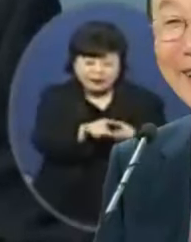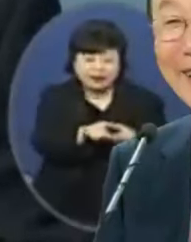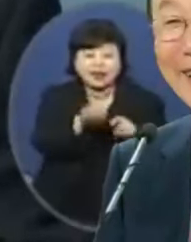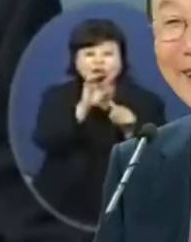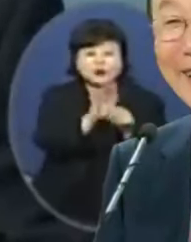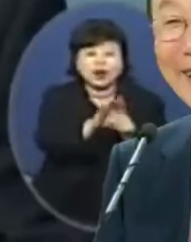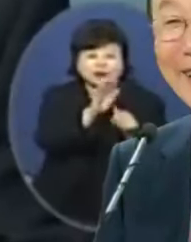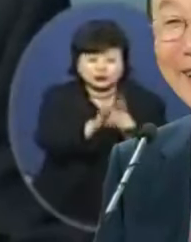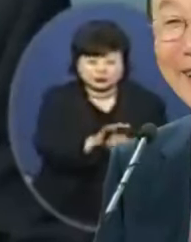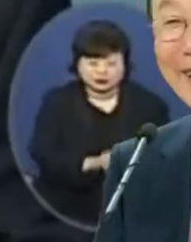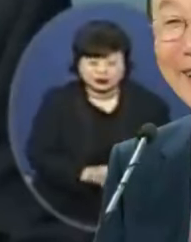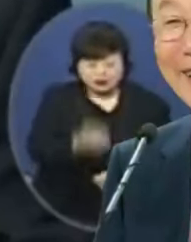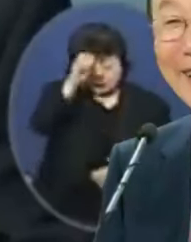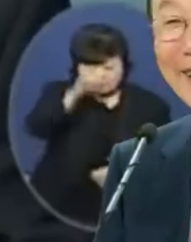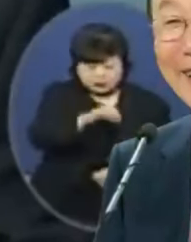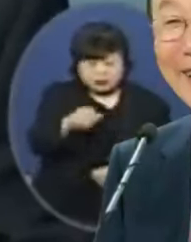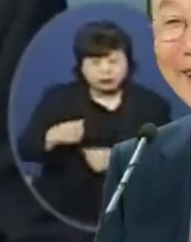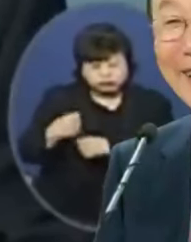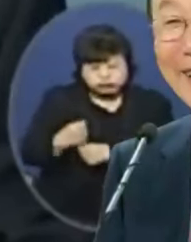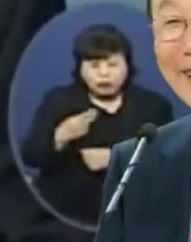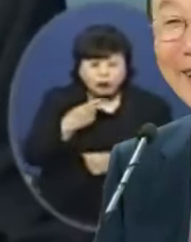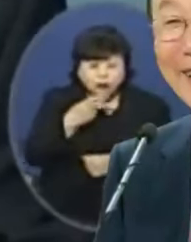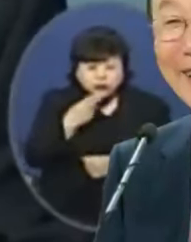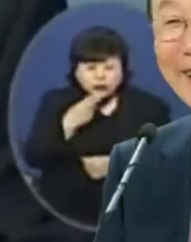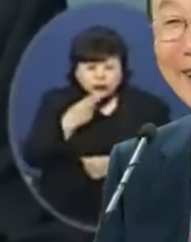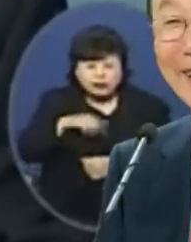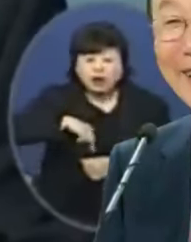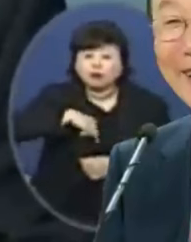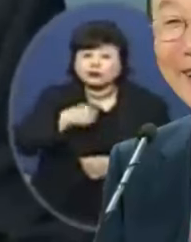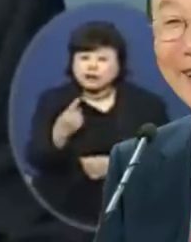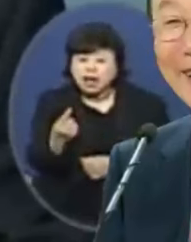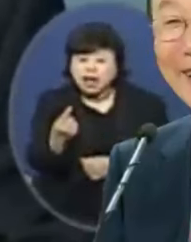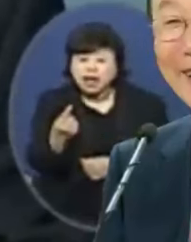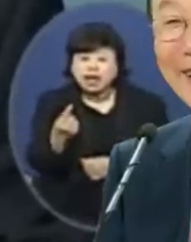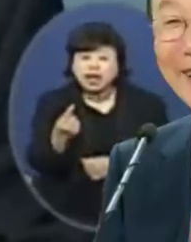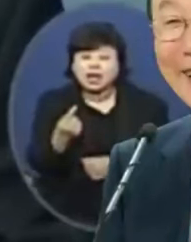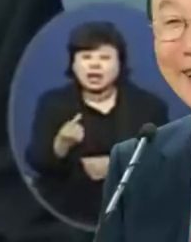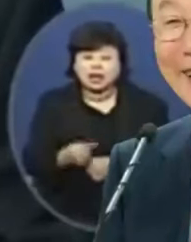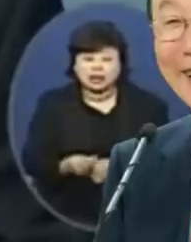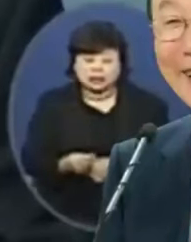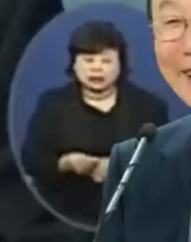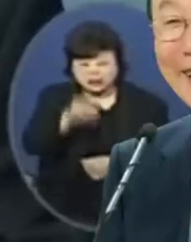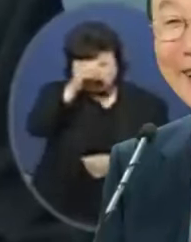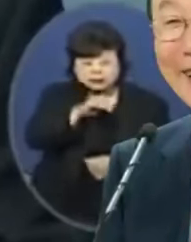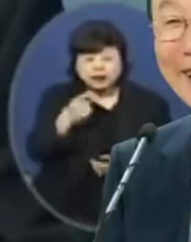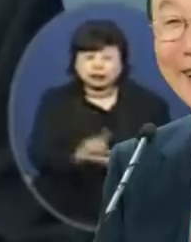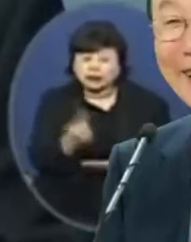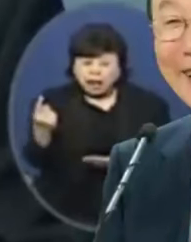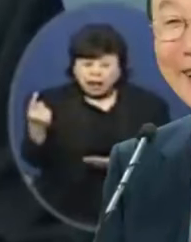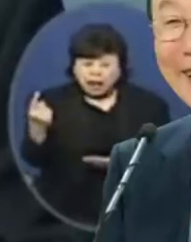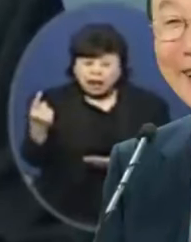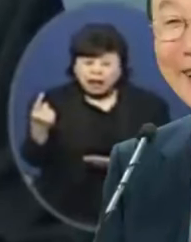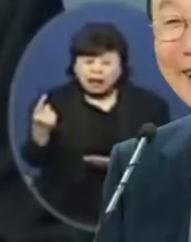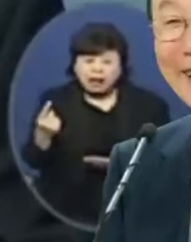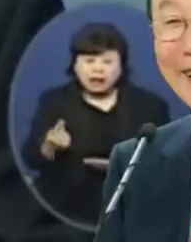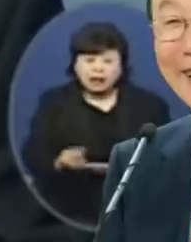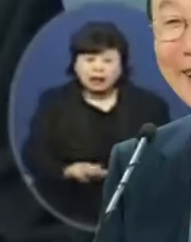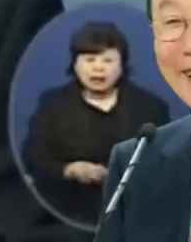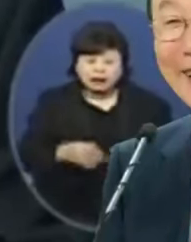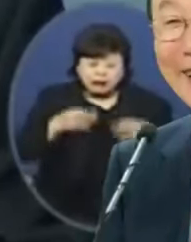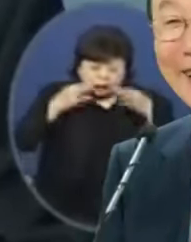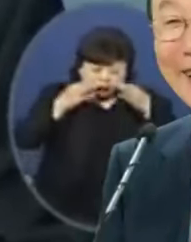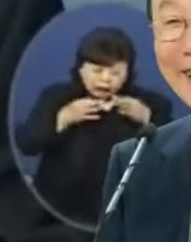역사하는 것입니다. 십자가를 걸머지지 않고 나 홀로 십자가를 떠나서 어떠한 일을 하려고